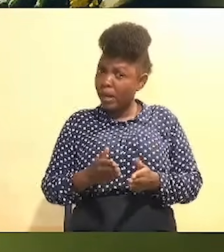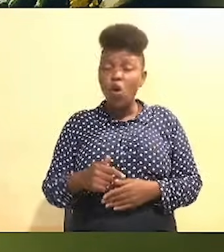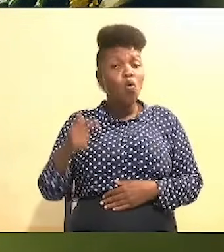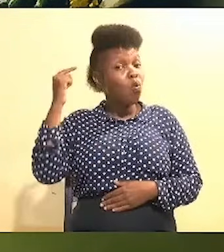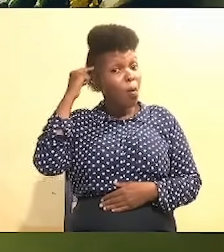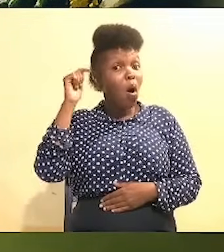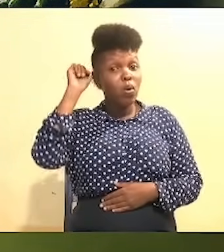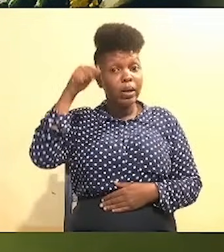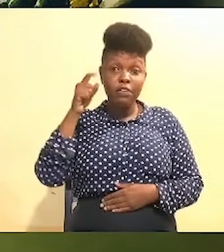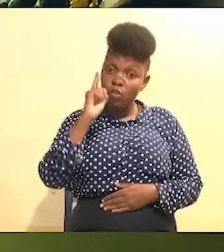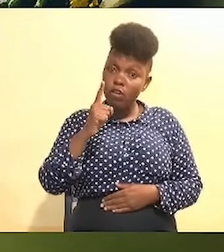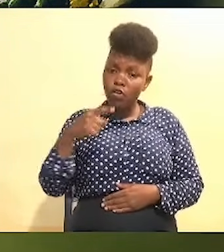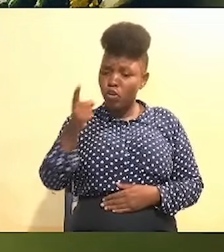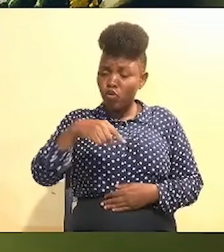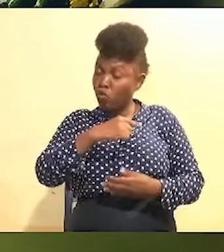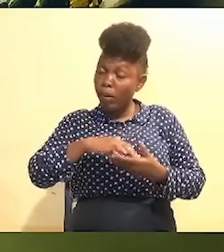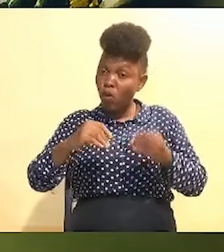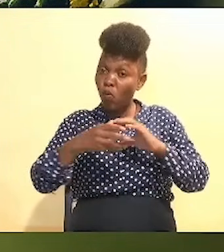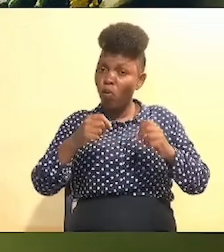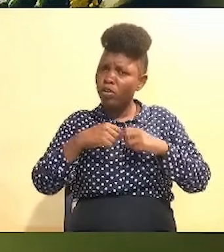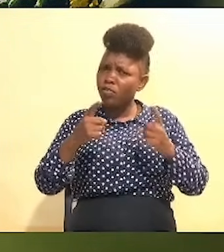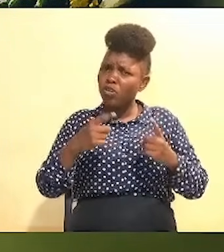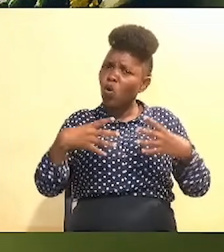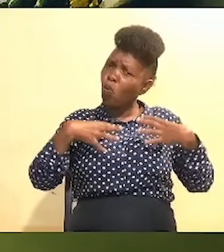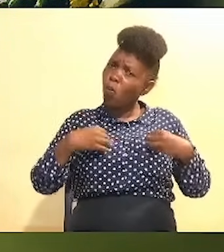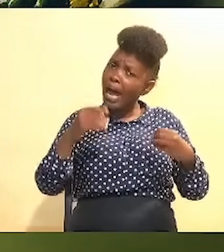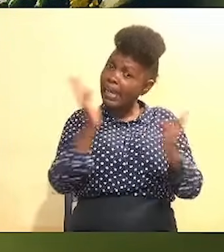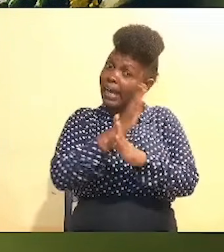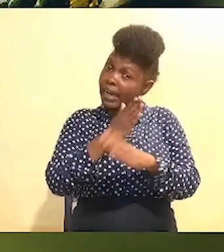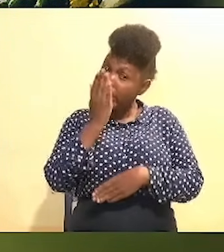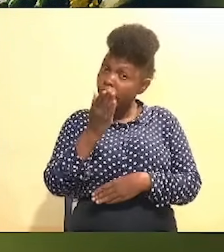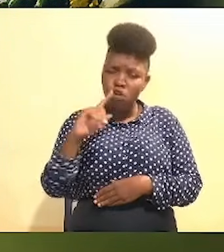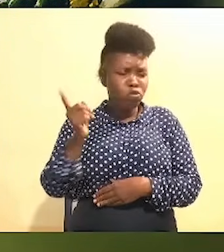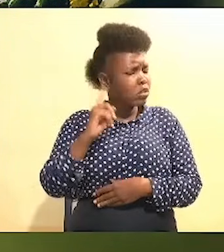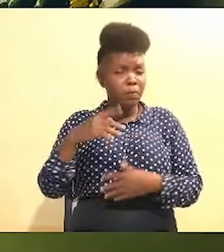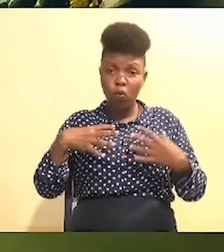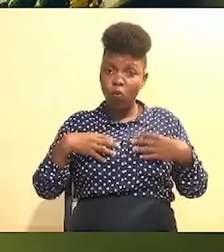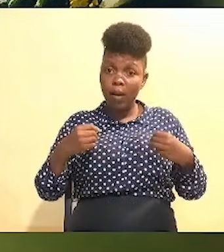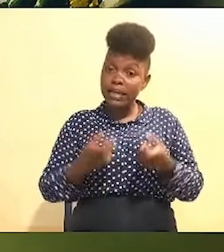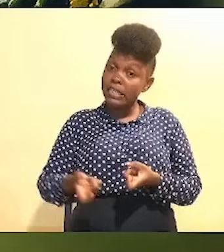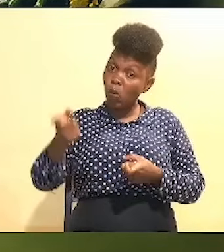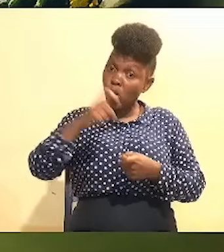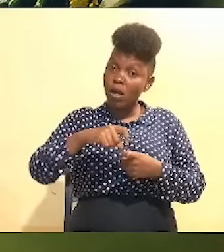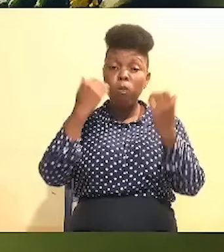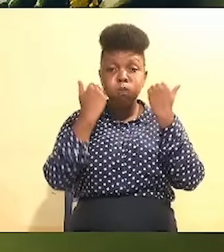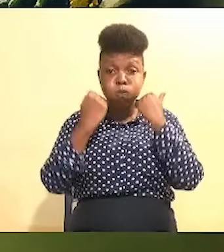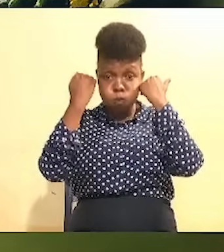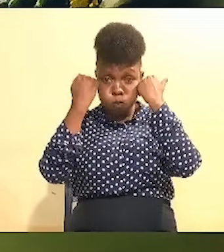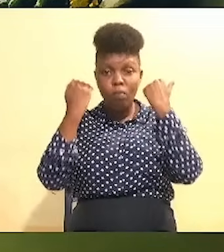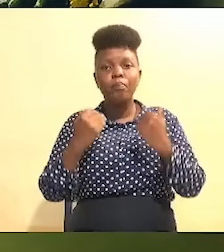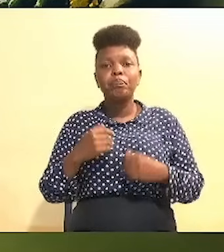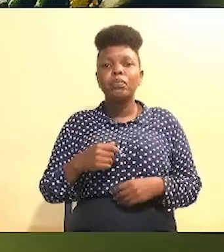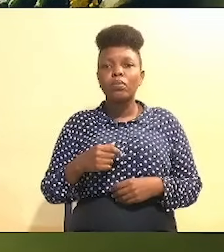ndivyo ulivyo, tumeumbwa tofauti. Kubali ile hali. Usipoikubali itakuongezea msongo.